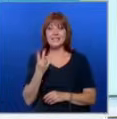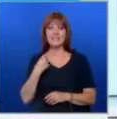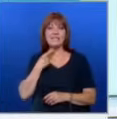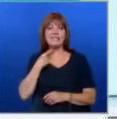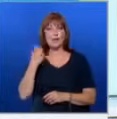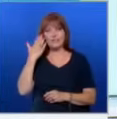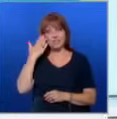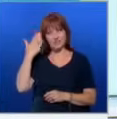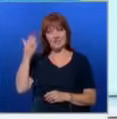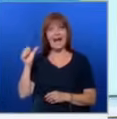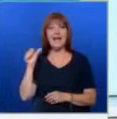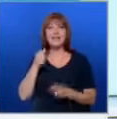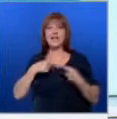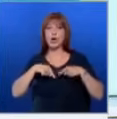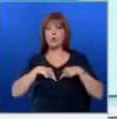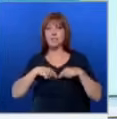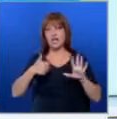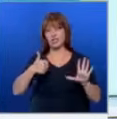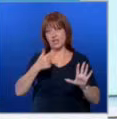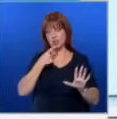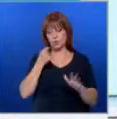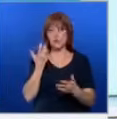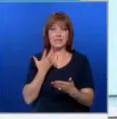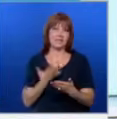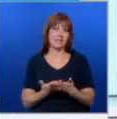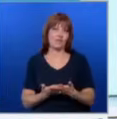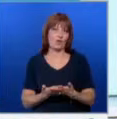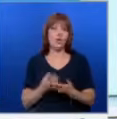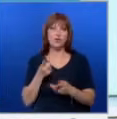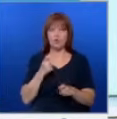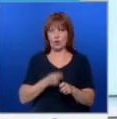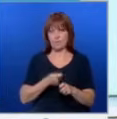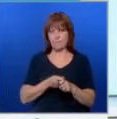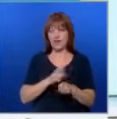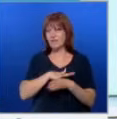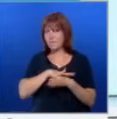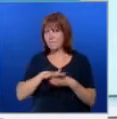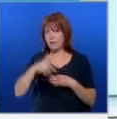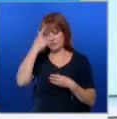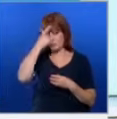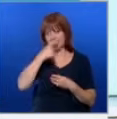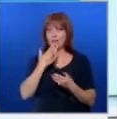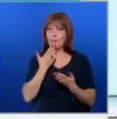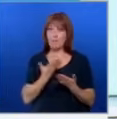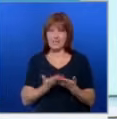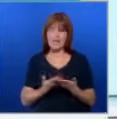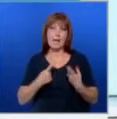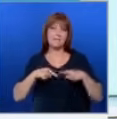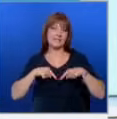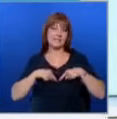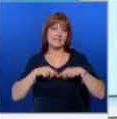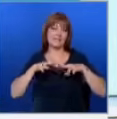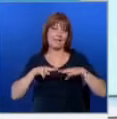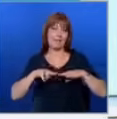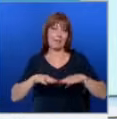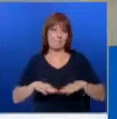погубени живота Адриан беше осъден на 6 години затвор. Той направи пълни самопризнания и така присъдата беше